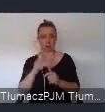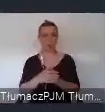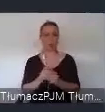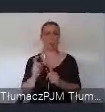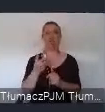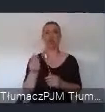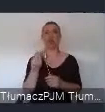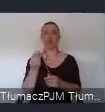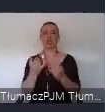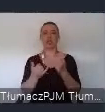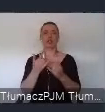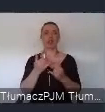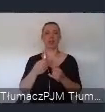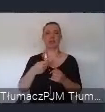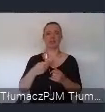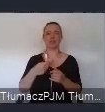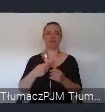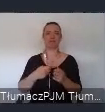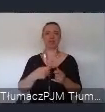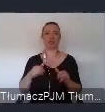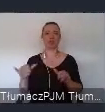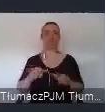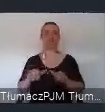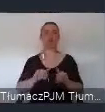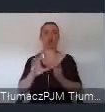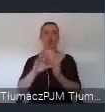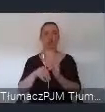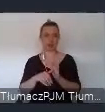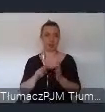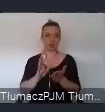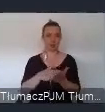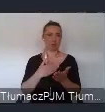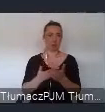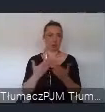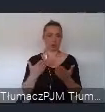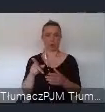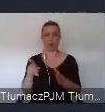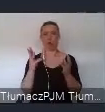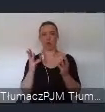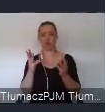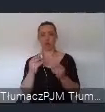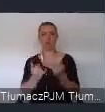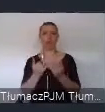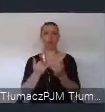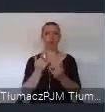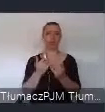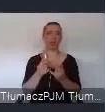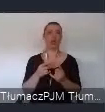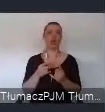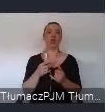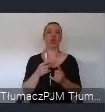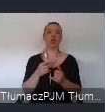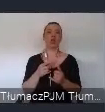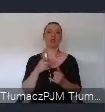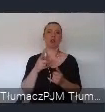jeżeli słyszą informację o tym, że podmiot, którego jest właścicielem, ma problem z uzyskaniem statusu efektywnego systemu ciepłowniczego, to